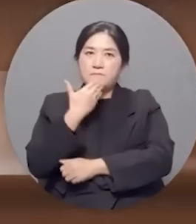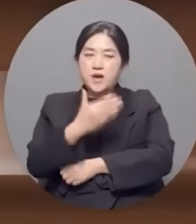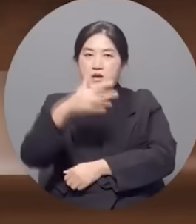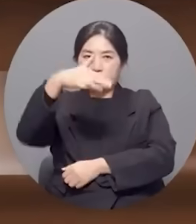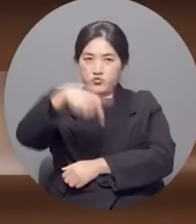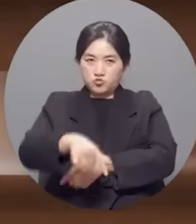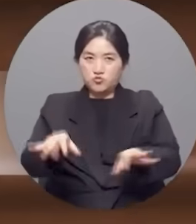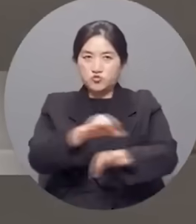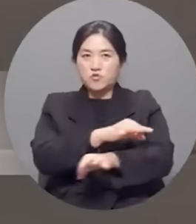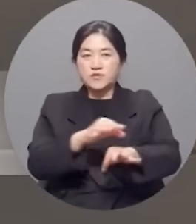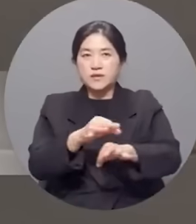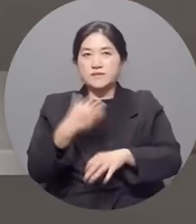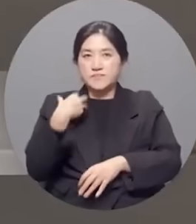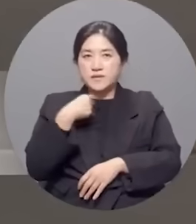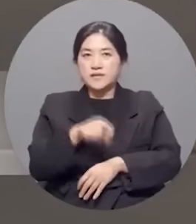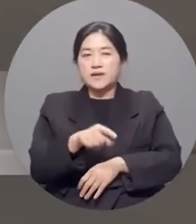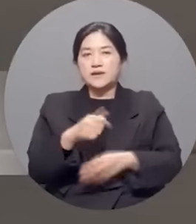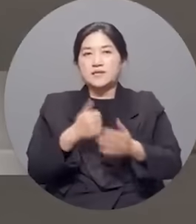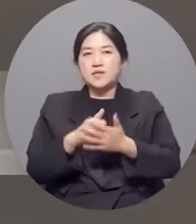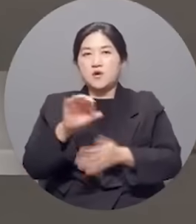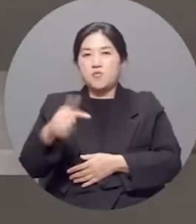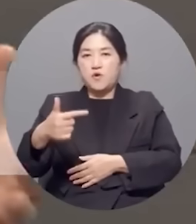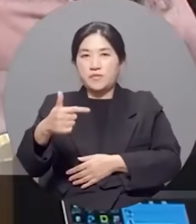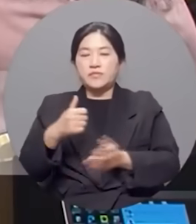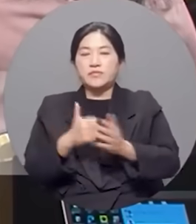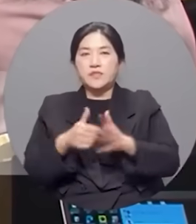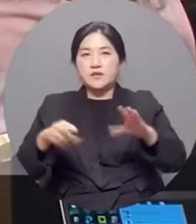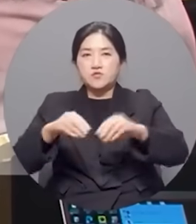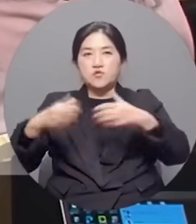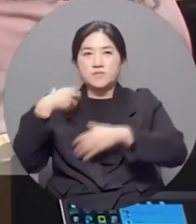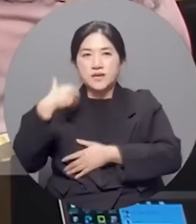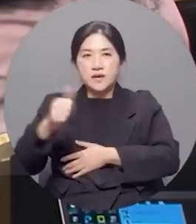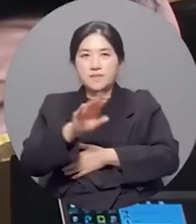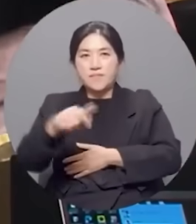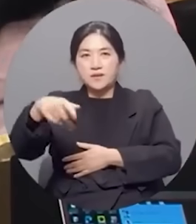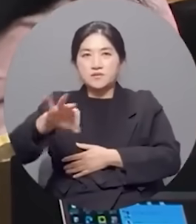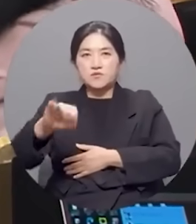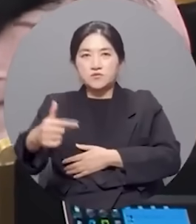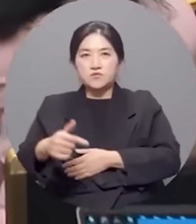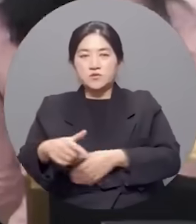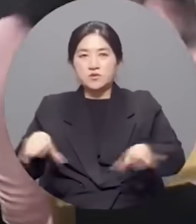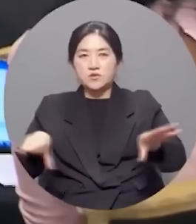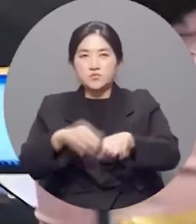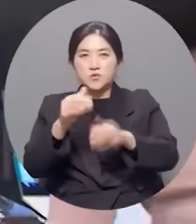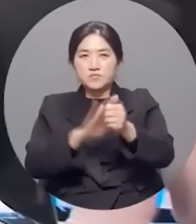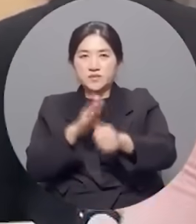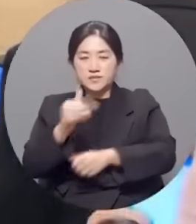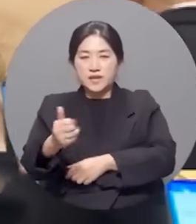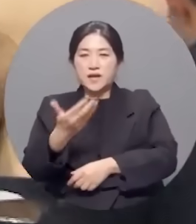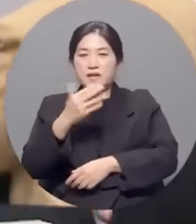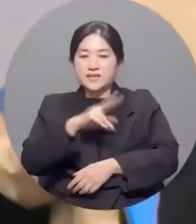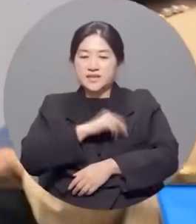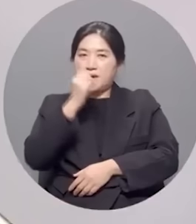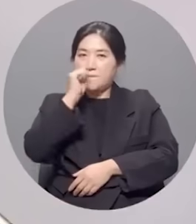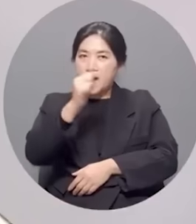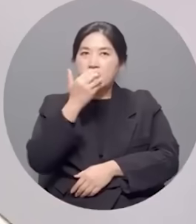추경호 경제부총리, 원희룡 국토부 장관, 박성근 국무총리 비서실장 등 총선 출마를